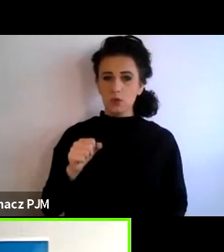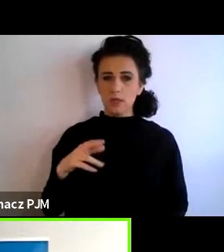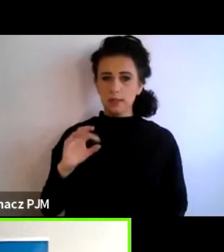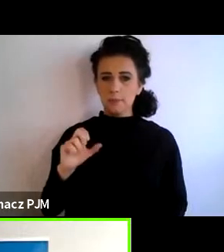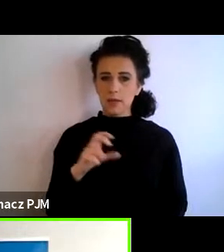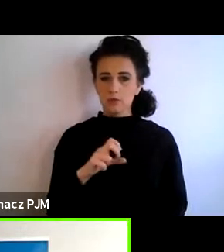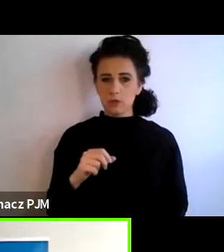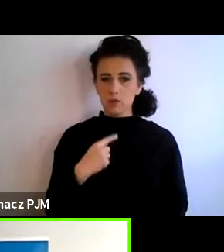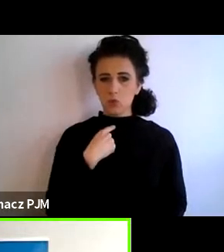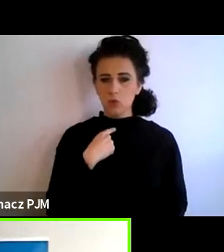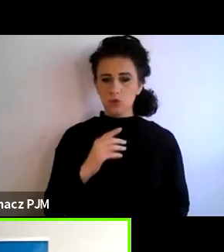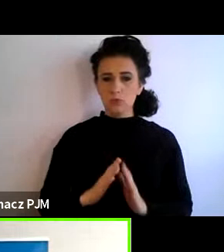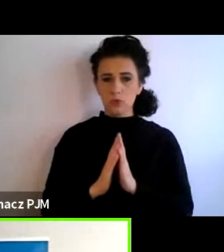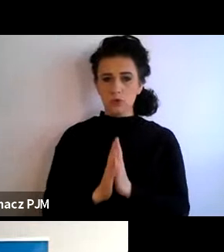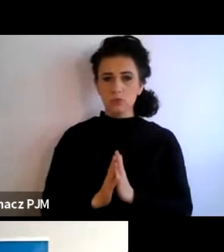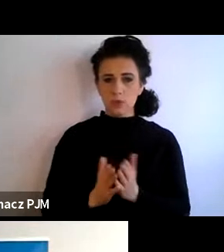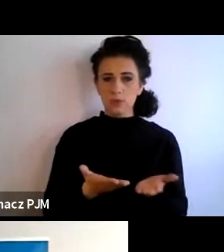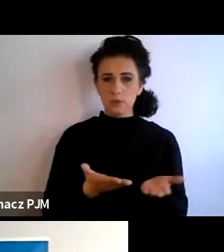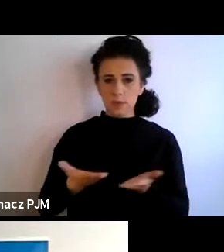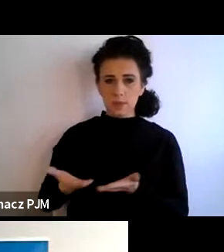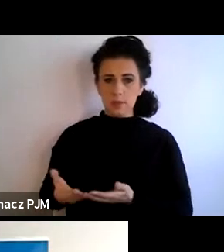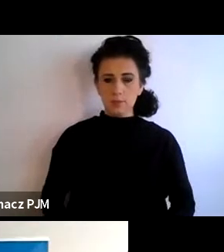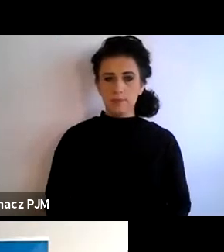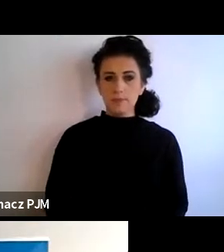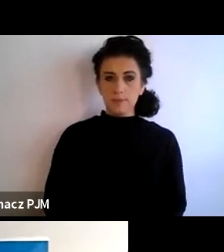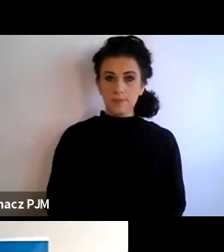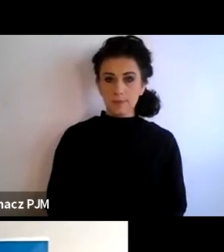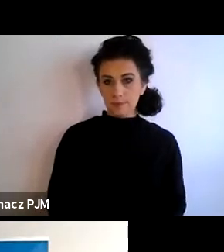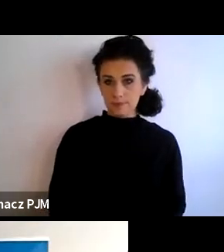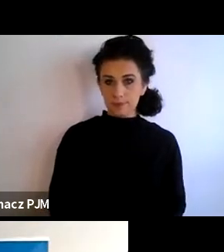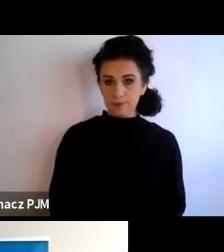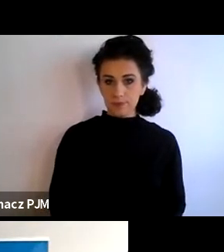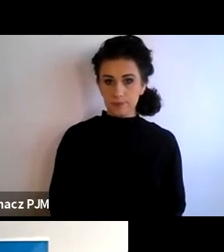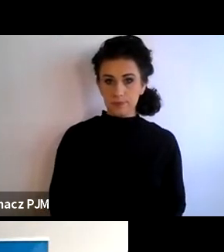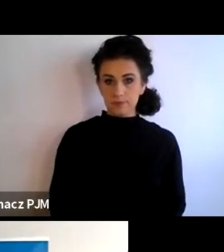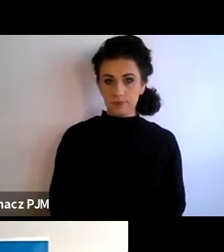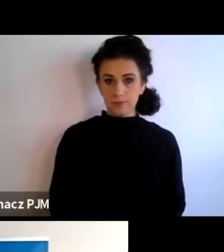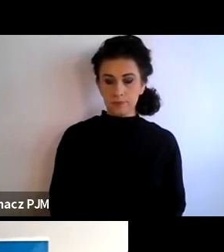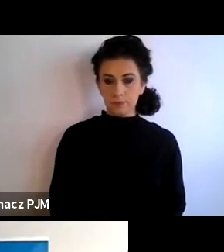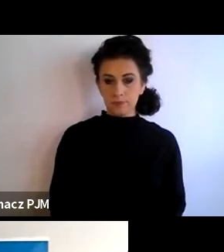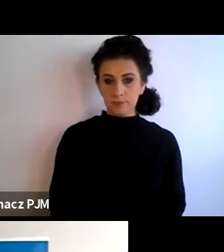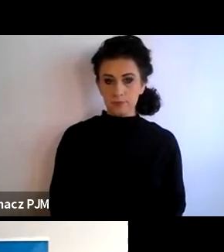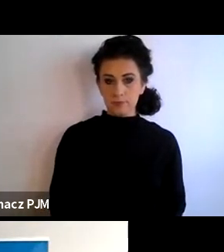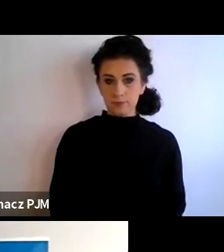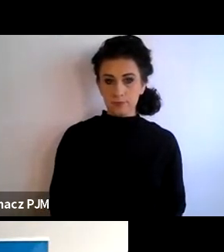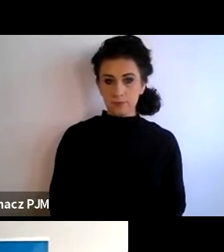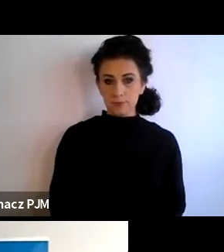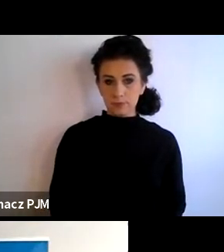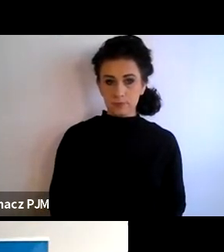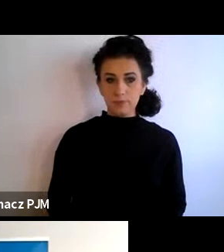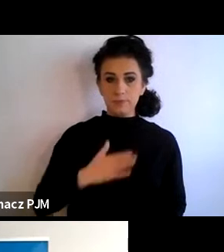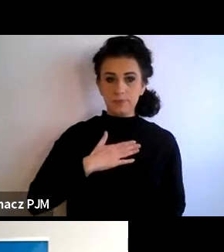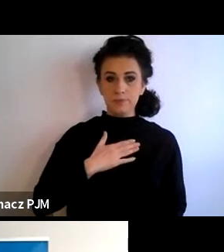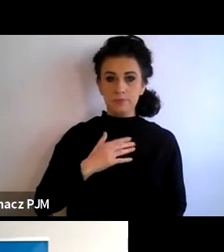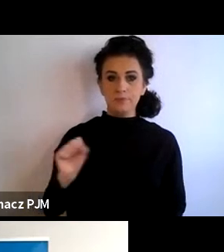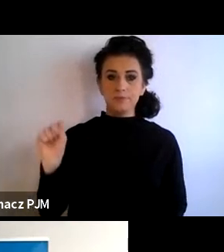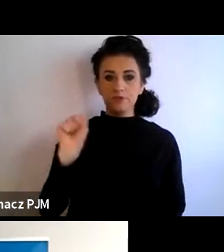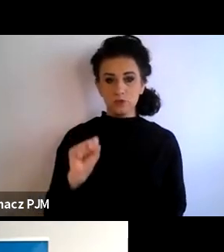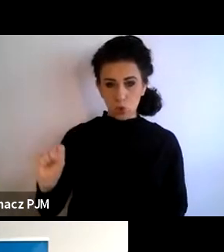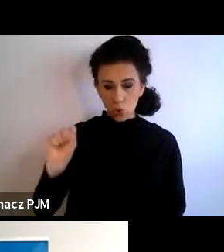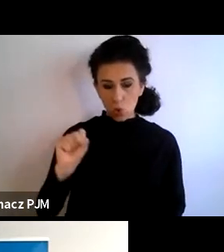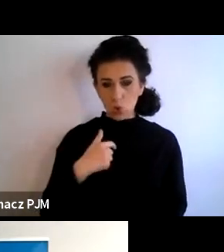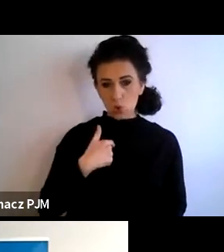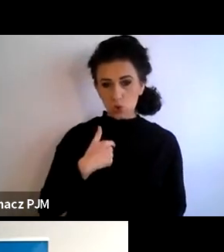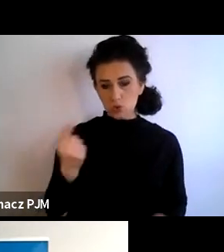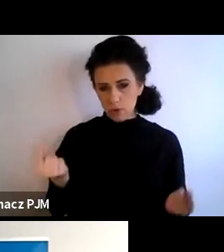Bardzo proszę. No tutaj też, jak pani z Wrocławia, mamy identyczną sytuację, że jeśli